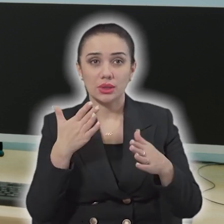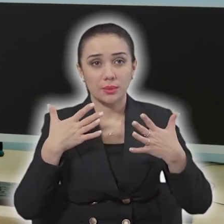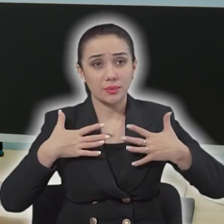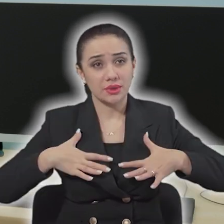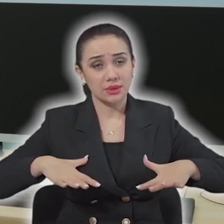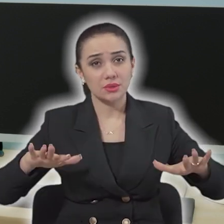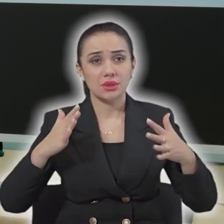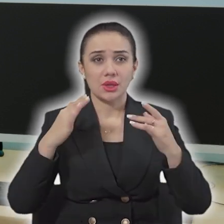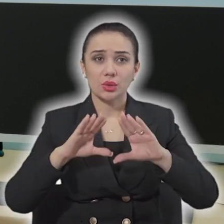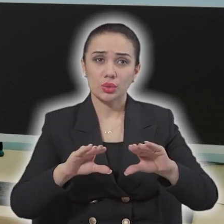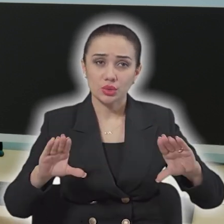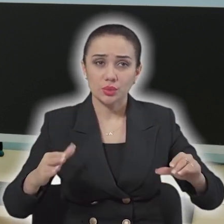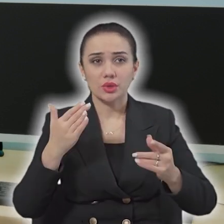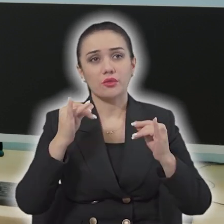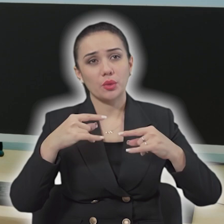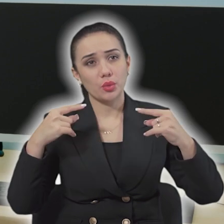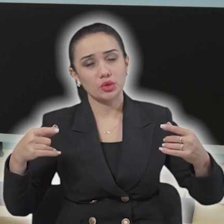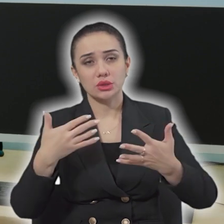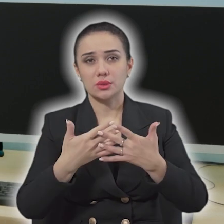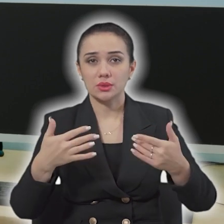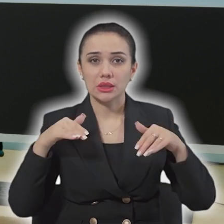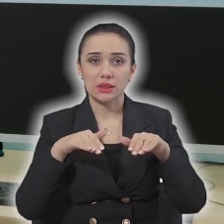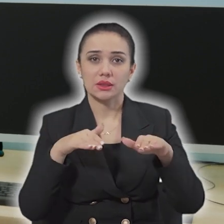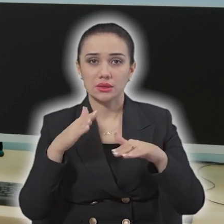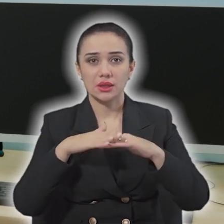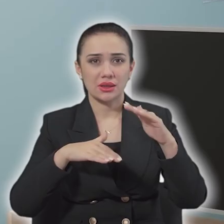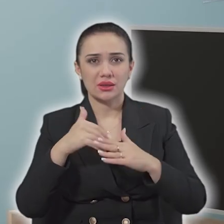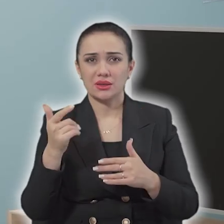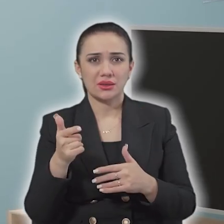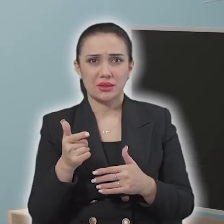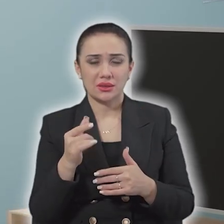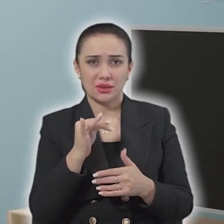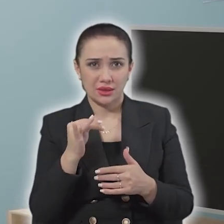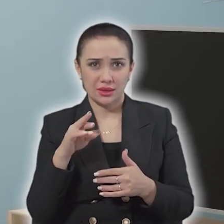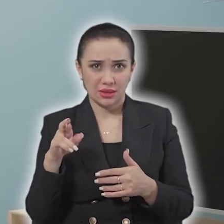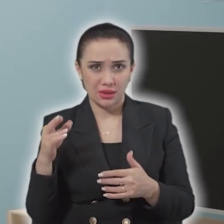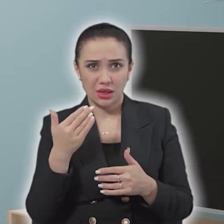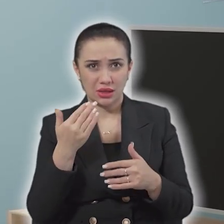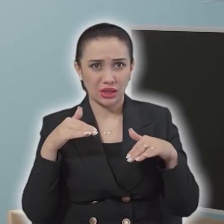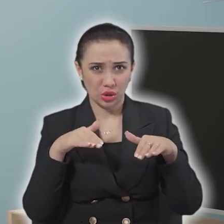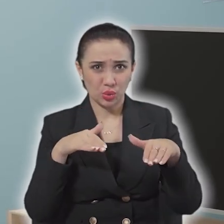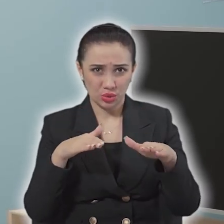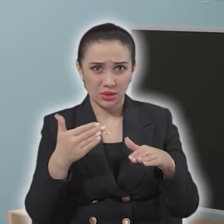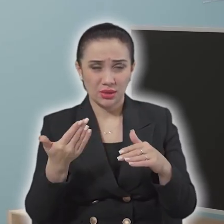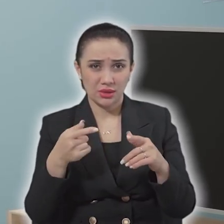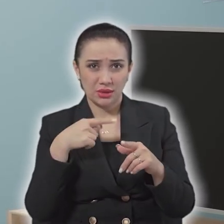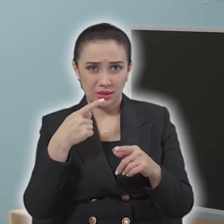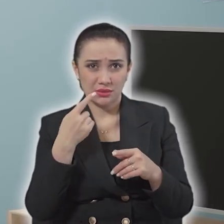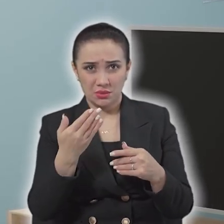Tikuvchilik, kiyim-kechak, ko'rpa-to'shak va boshqa buyumlar tikish kasbi. Ya? Tikuvchilik